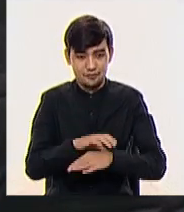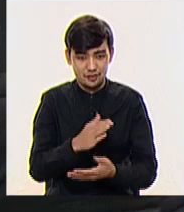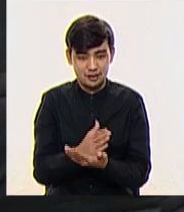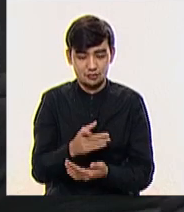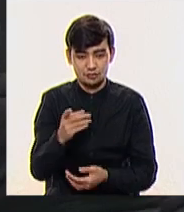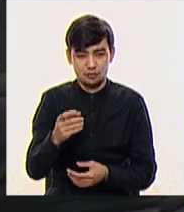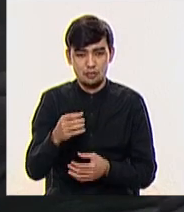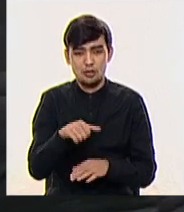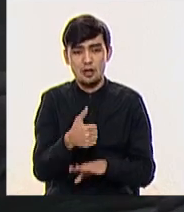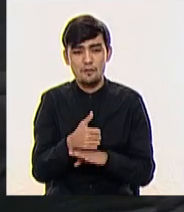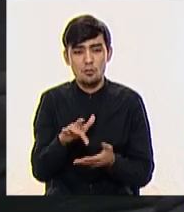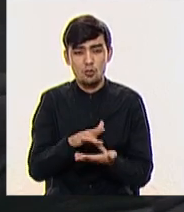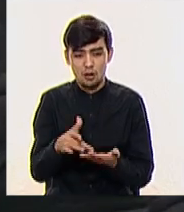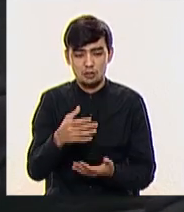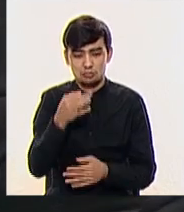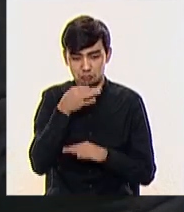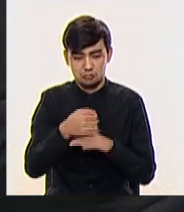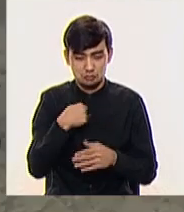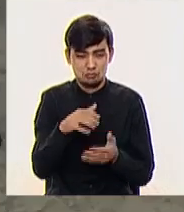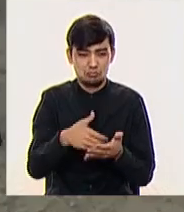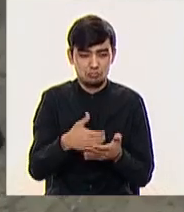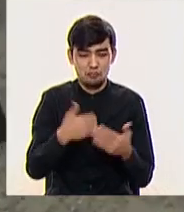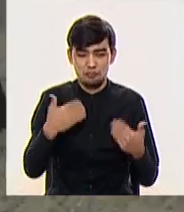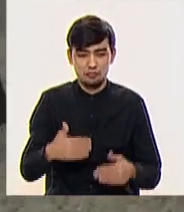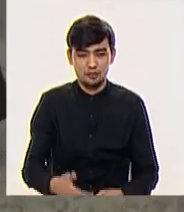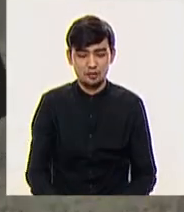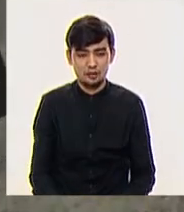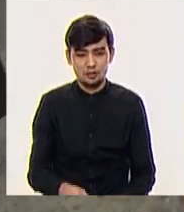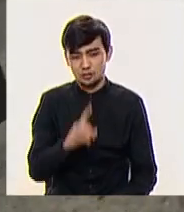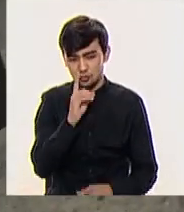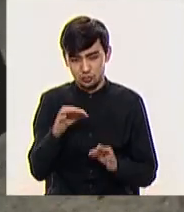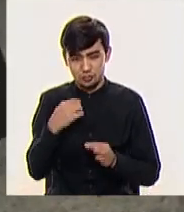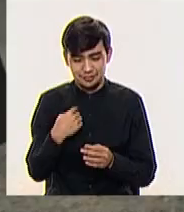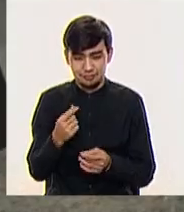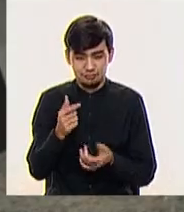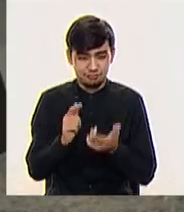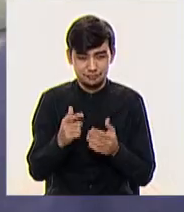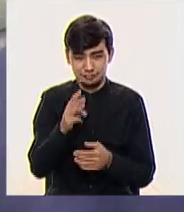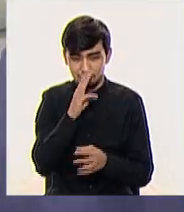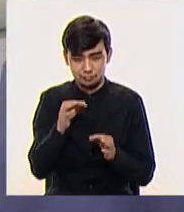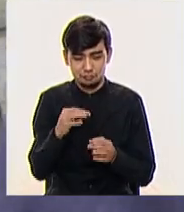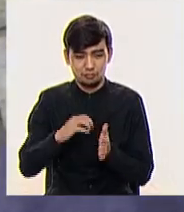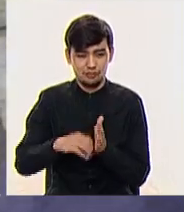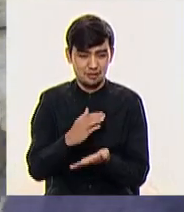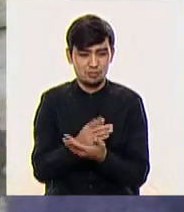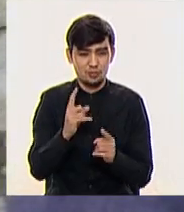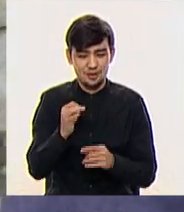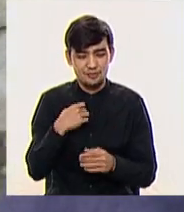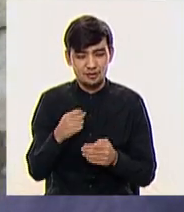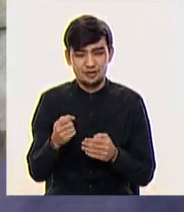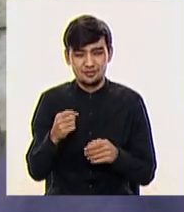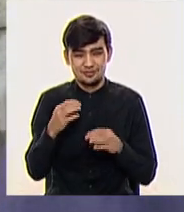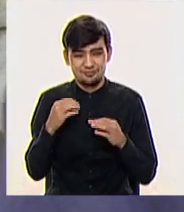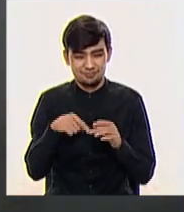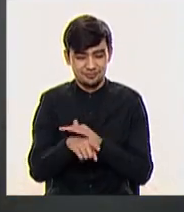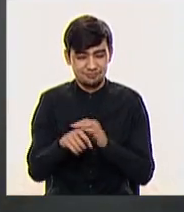маған главный бухгалтер айтты ұста деді, мен ұстап отырмын деді. Жылдар бойы адалақымыз талан-таражға түсті, оның шешімін таппай жүргенде заңсыз жолмен